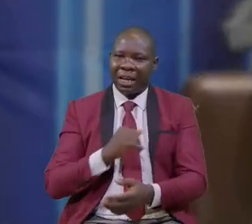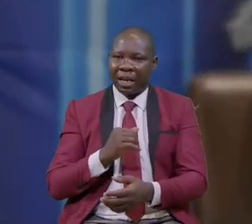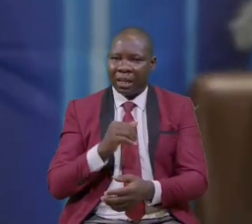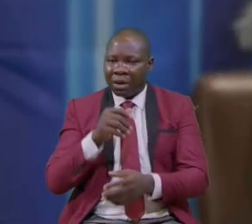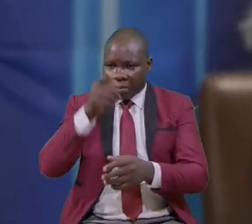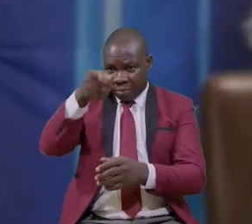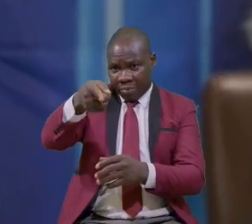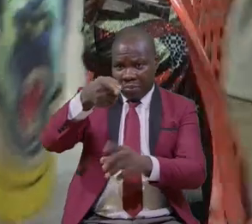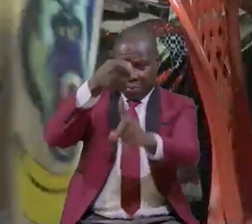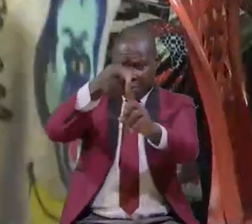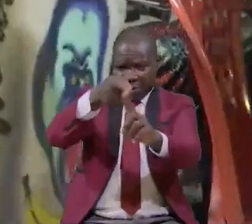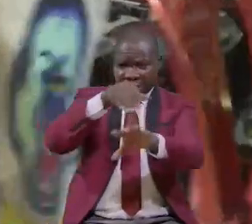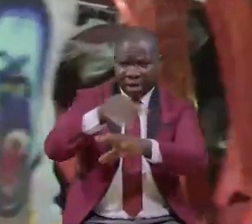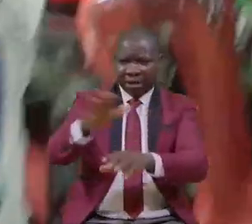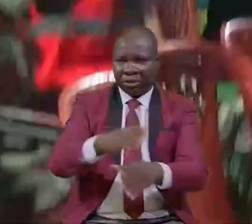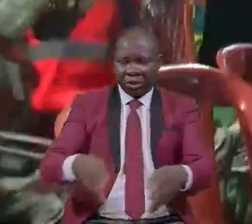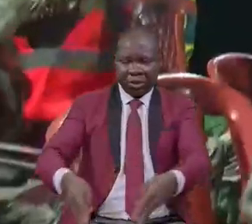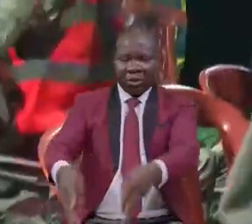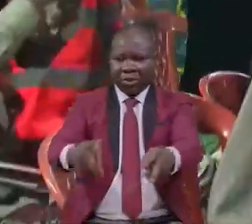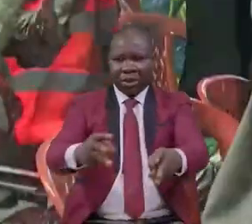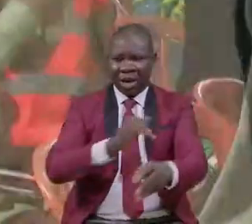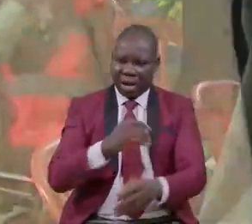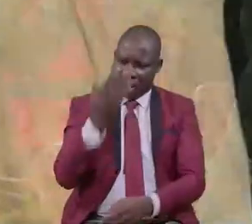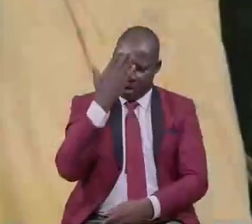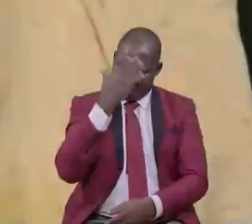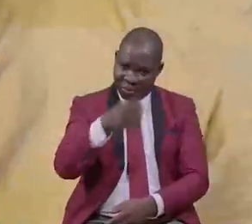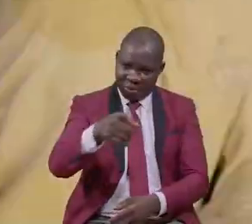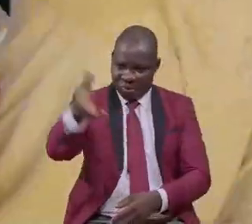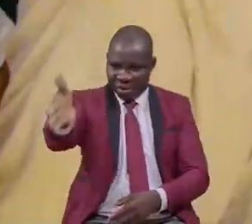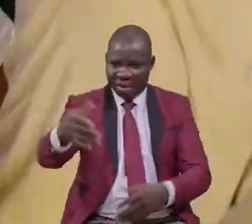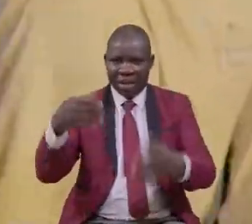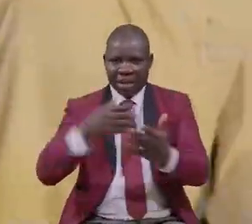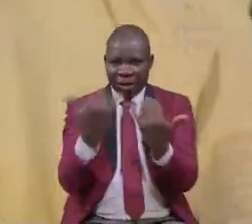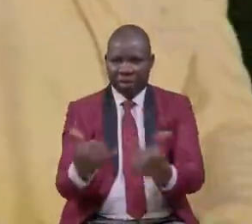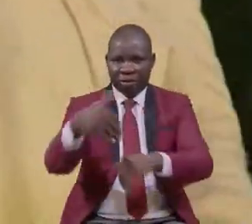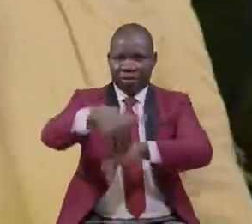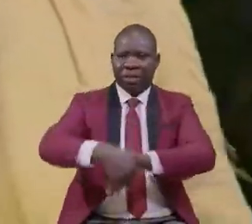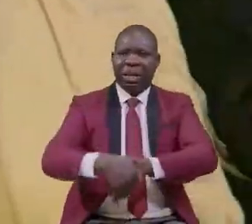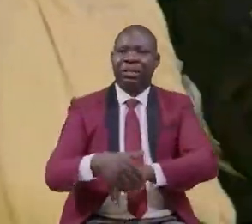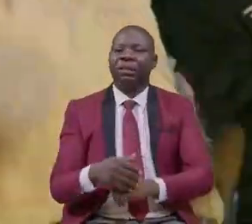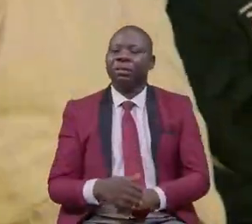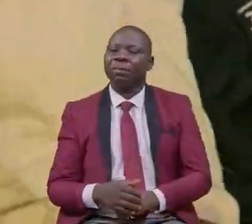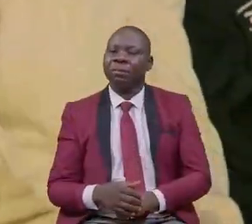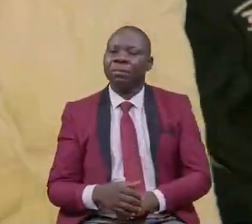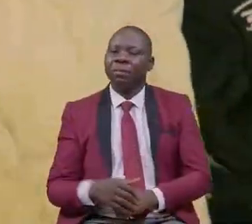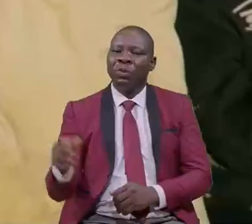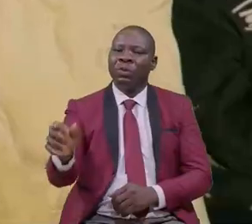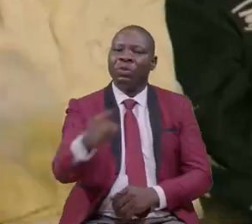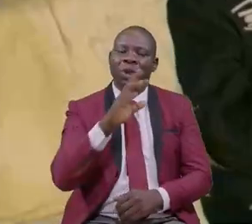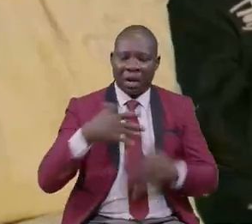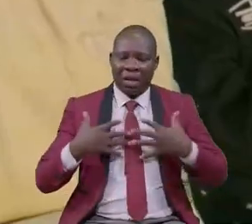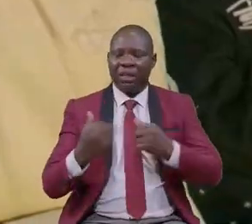te drite là-bas je t'identifie là-bas ce soir tu